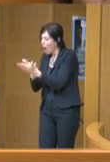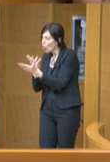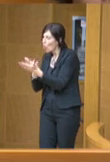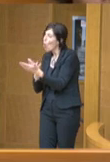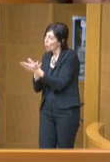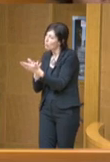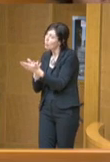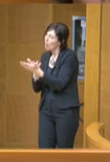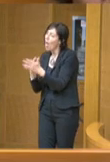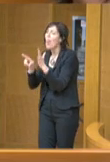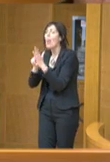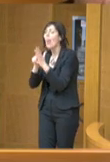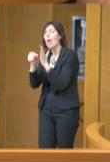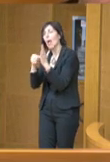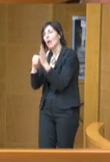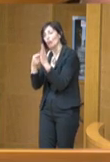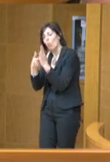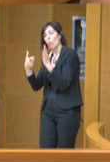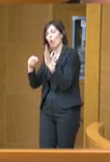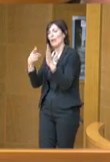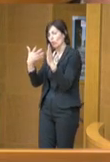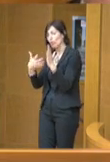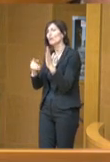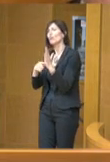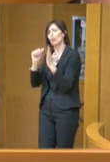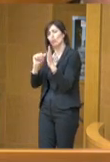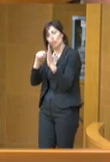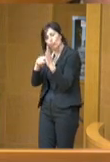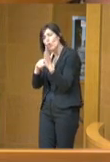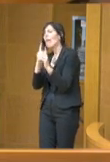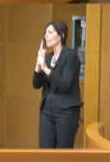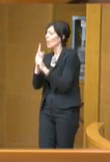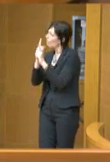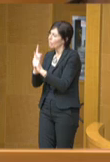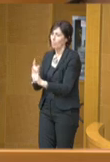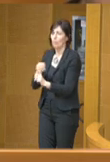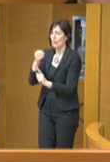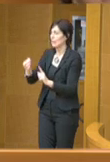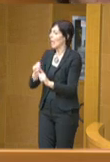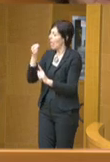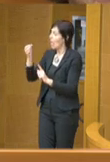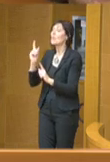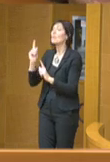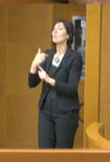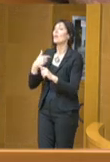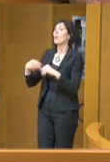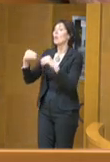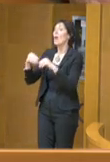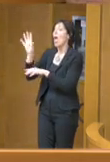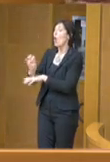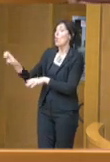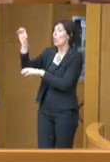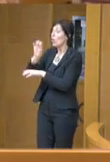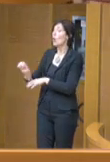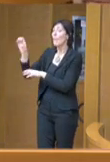l'importanza della legge è stata ricordata anche prima, che va comunque sempre mantenuta. Io quando partecipo all'European Disability Forum